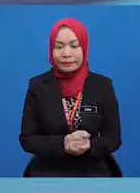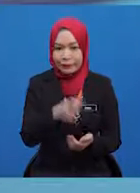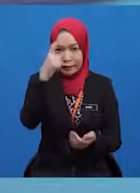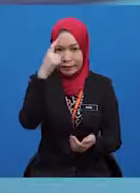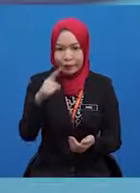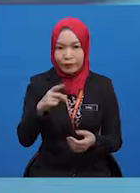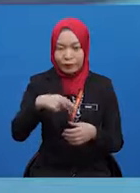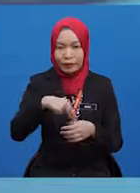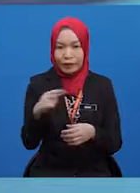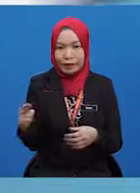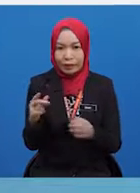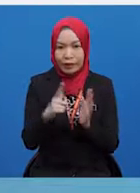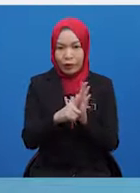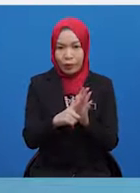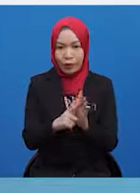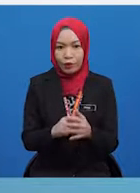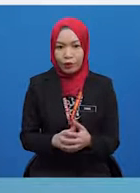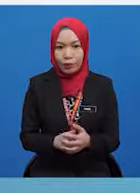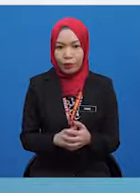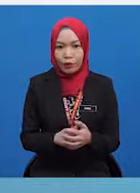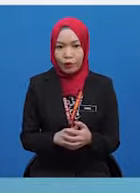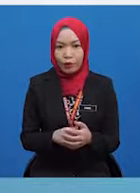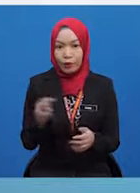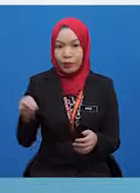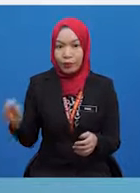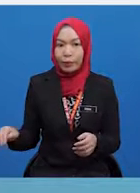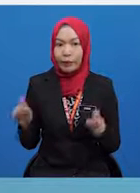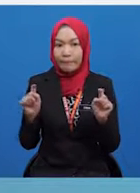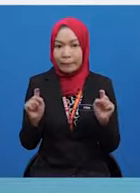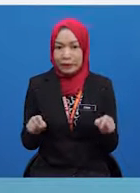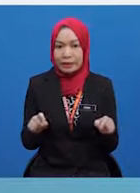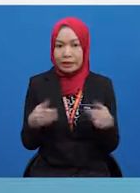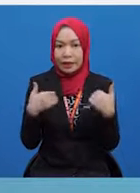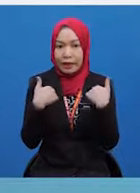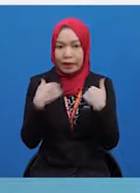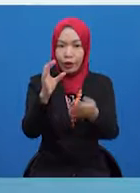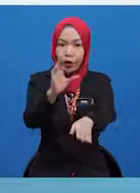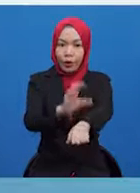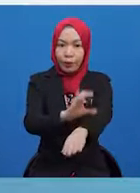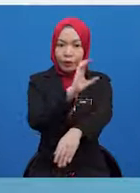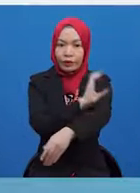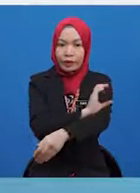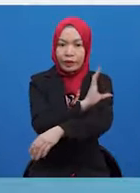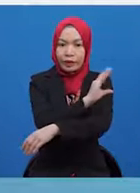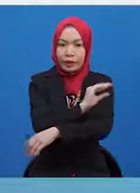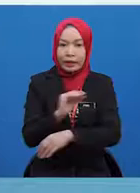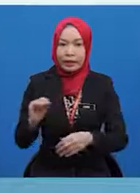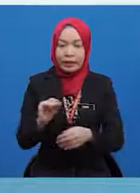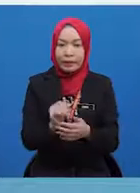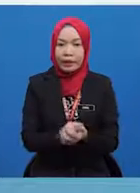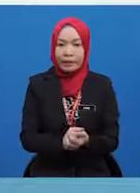Untuk penghasilan logo pula, murid-murid memerlukan komputer dan mesin